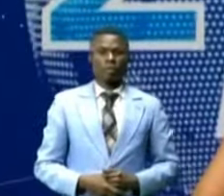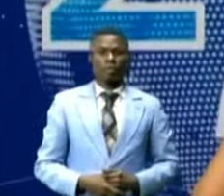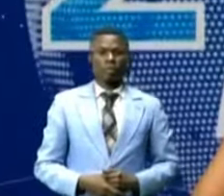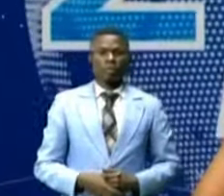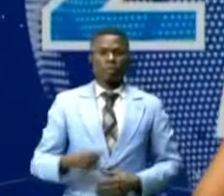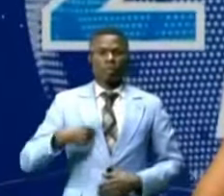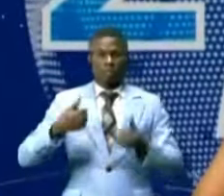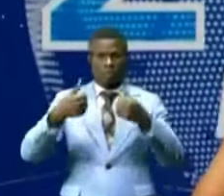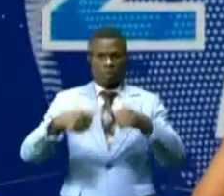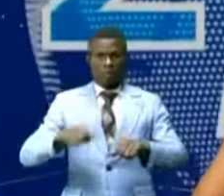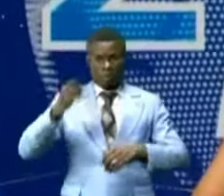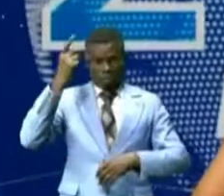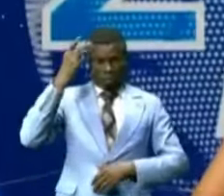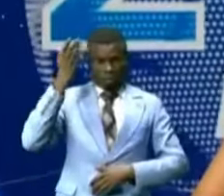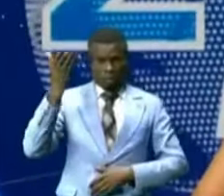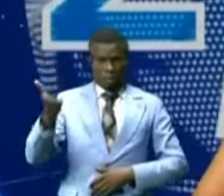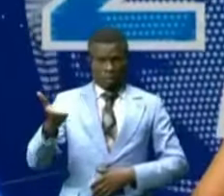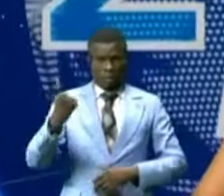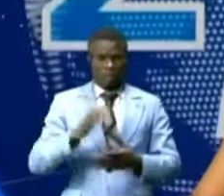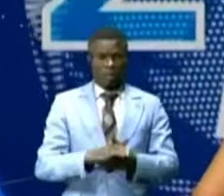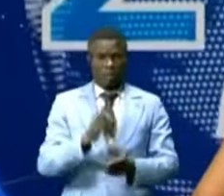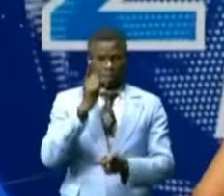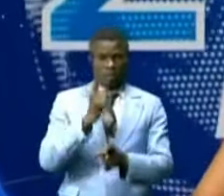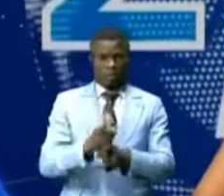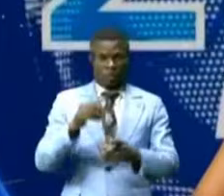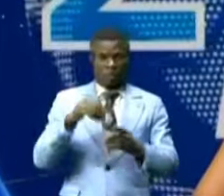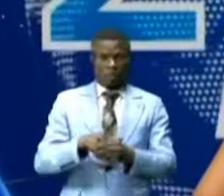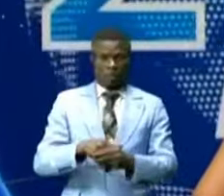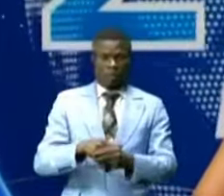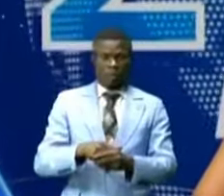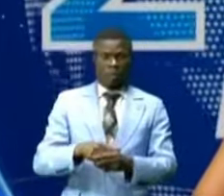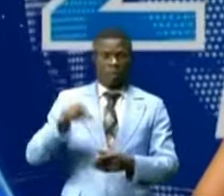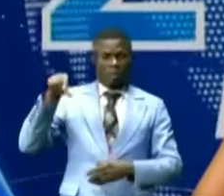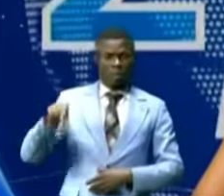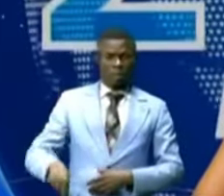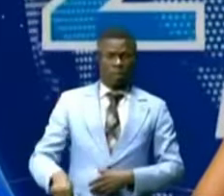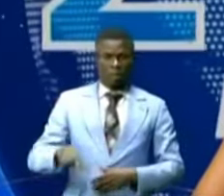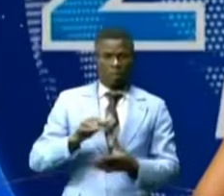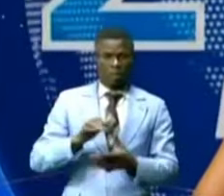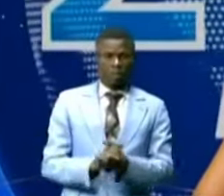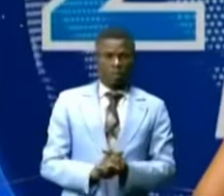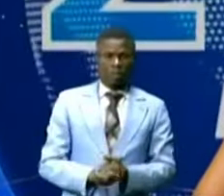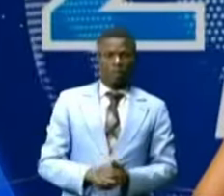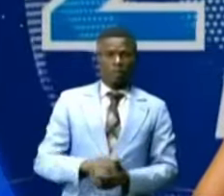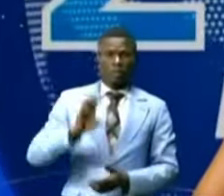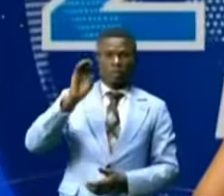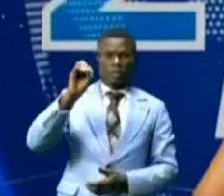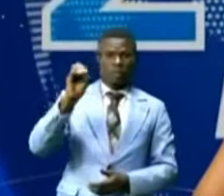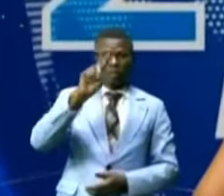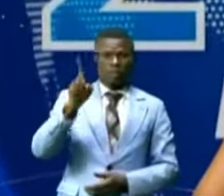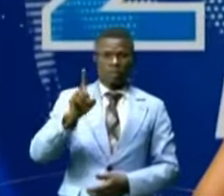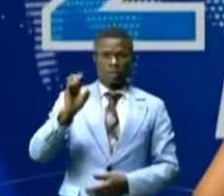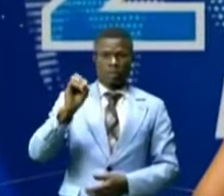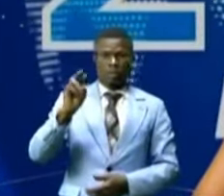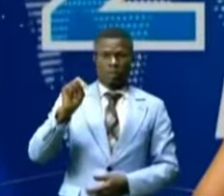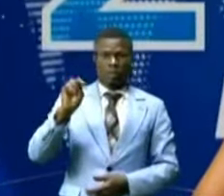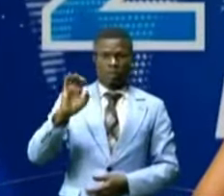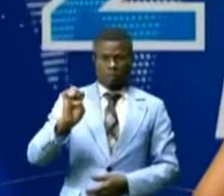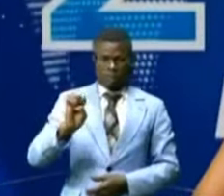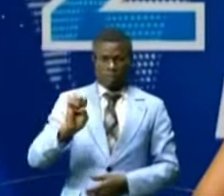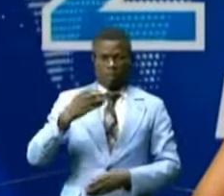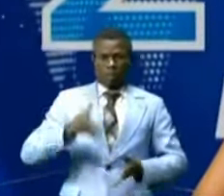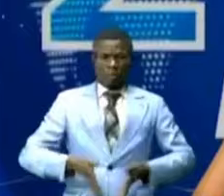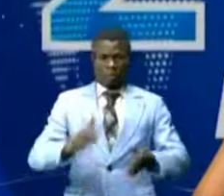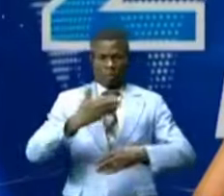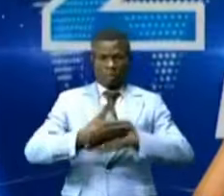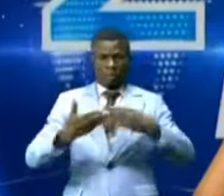Nous restons à Kinshasa, précisément du côté de Ozone. Une route a été construite qui